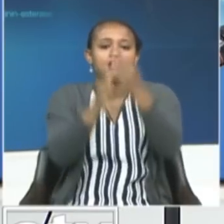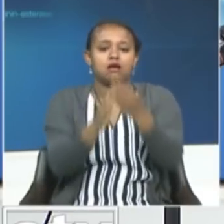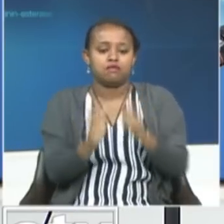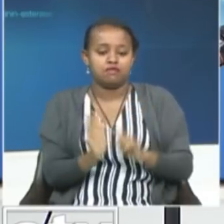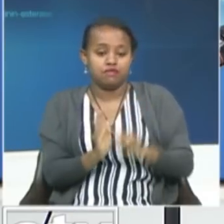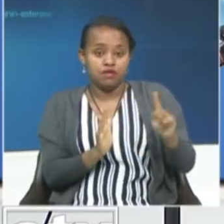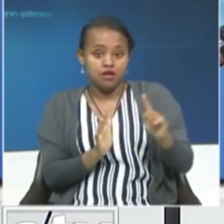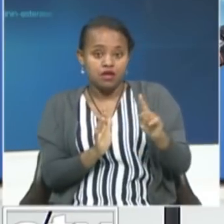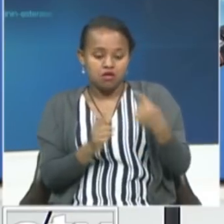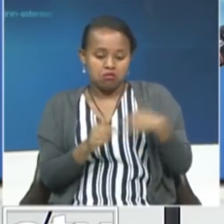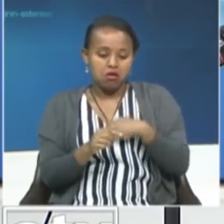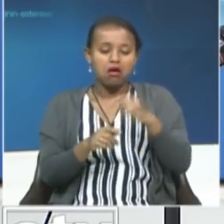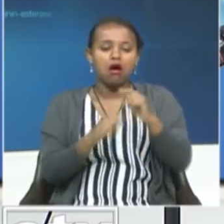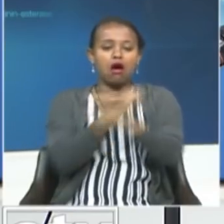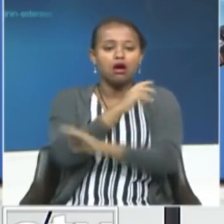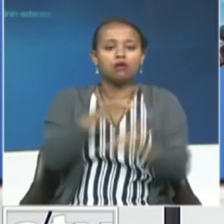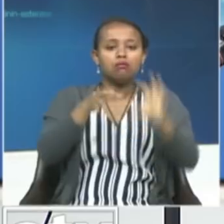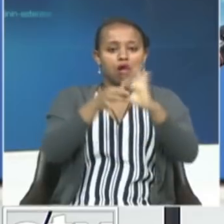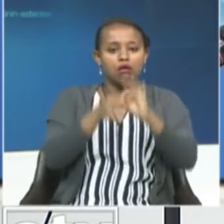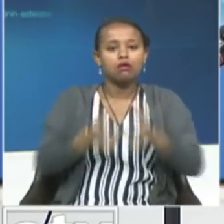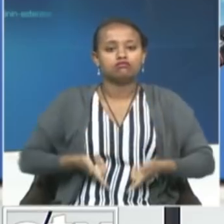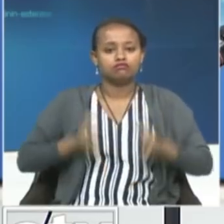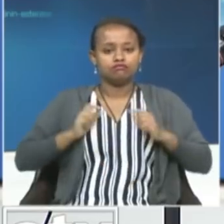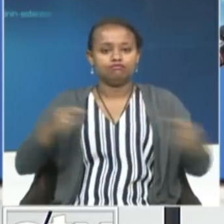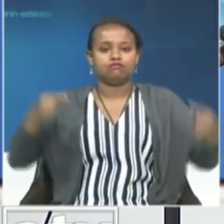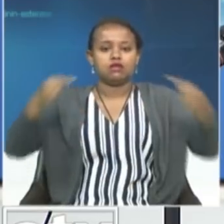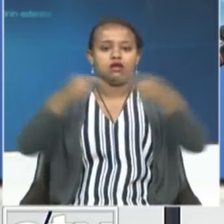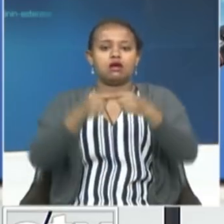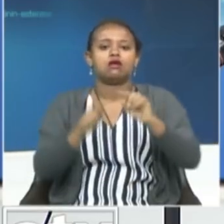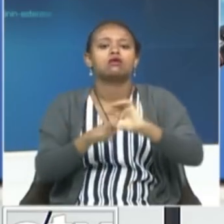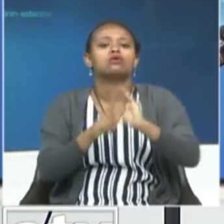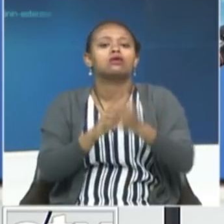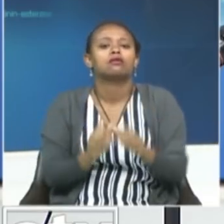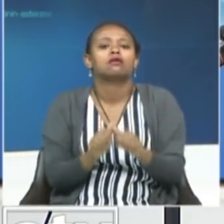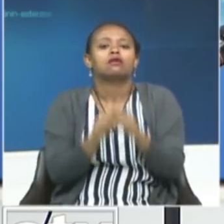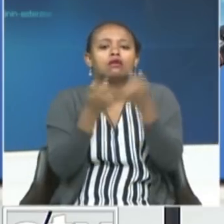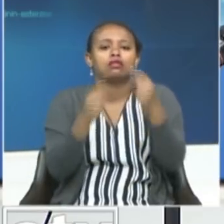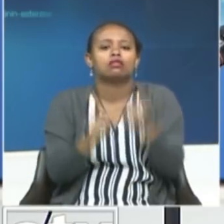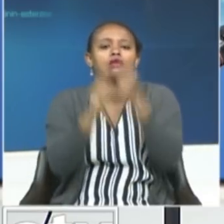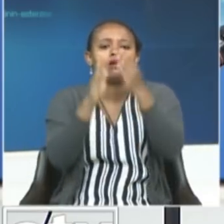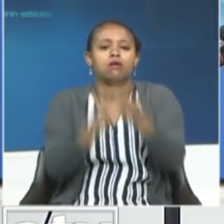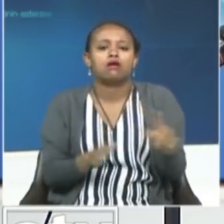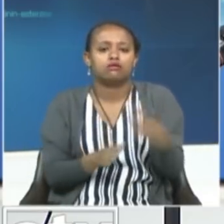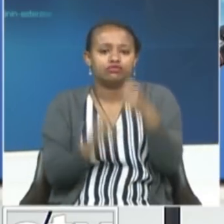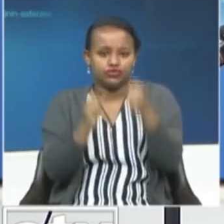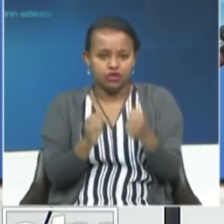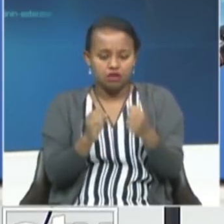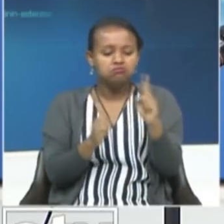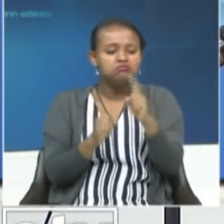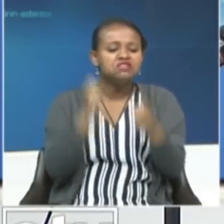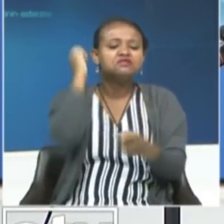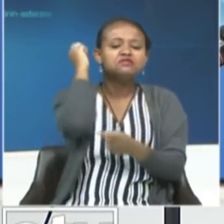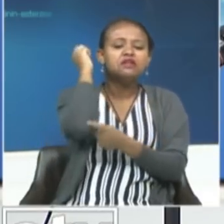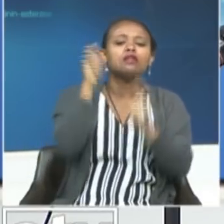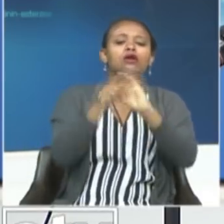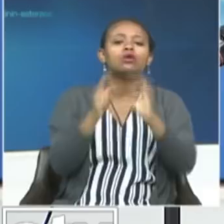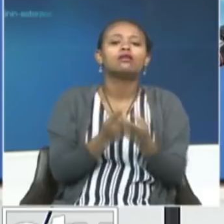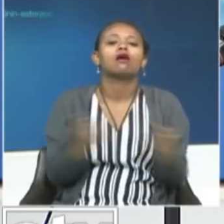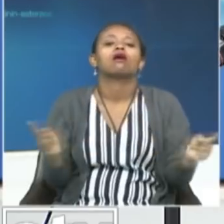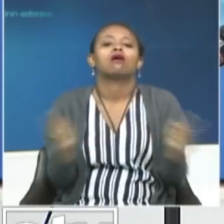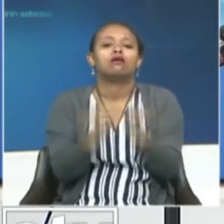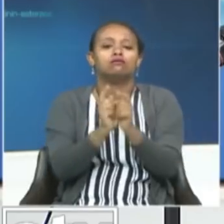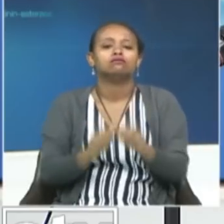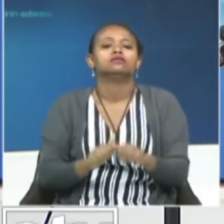ሀገር ማህበራዊ አኗኗራችን ጋር በተገናኘ ሁኔታ እንዴት ተግባር ላይ ሊውል ይችላል? ምን ፈታኝ ሁኔታዎች ያጋጥማሉ?